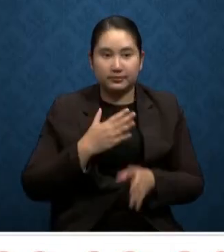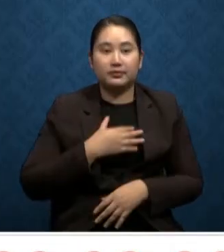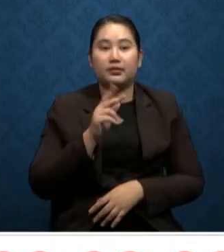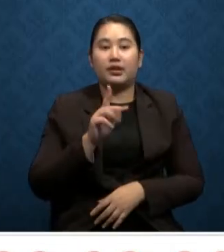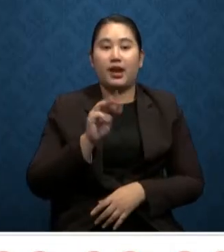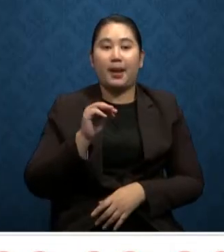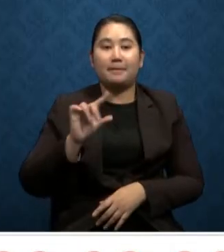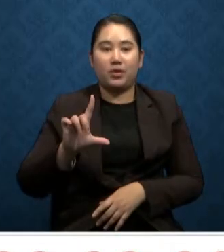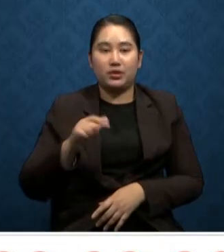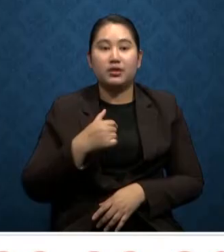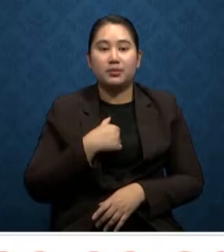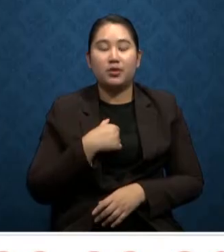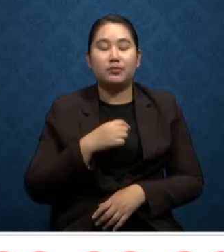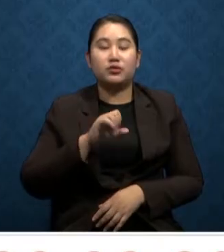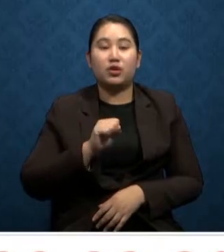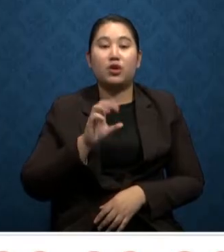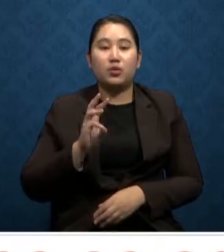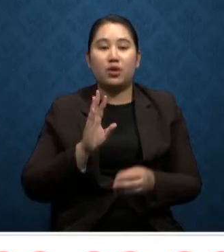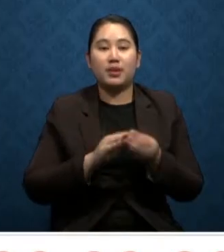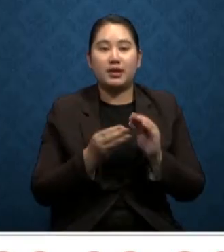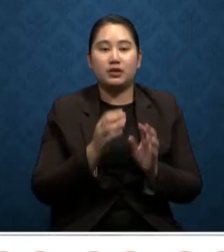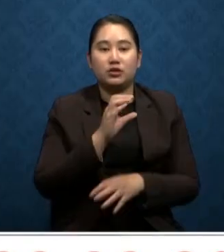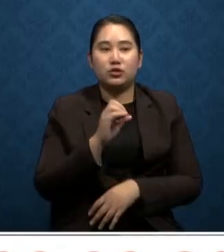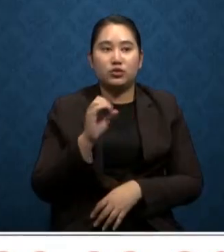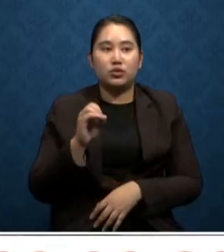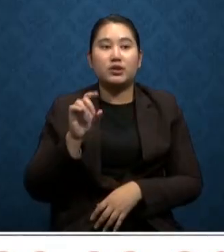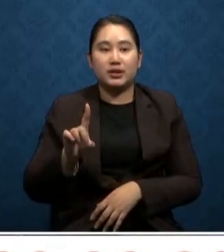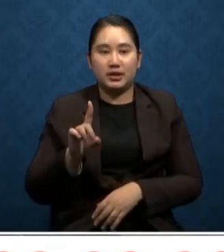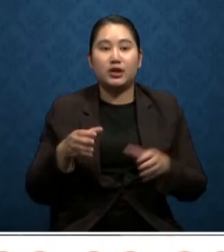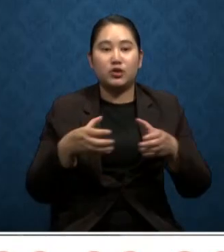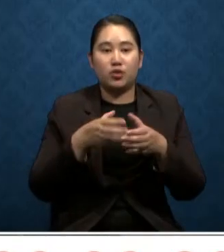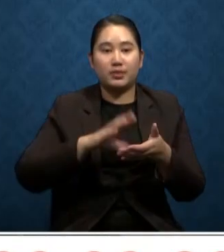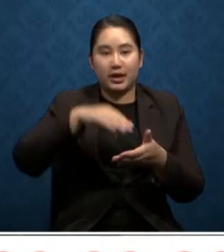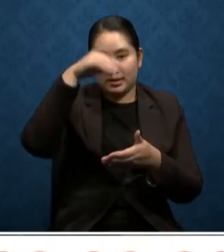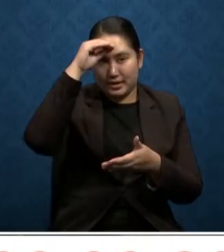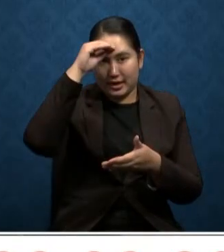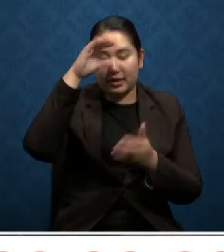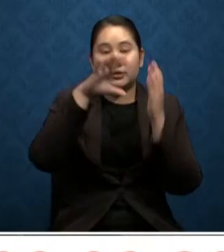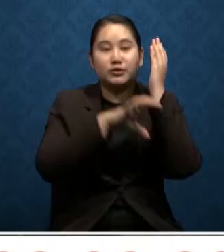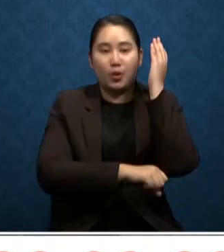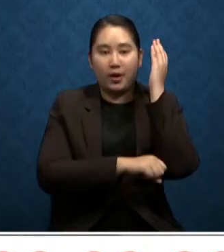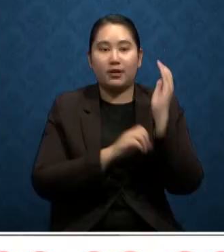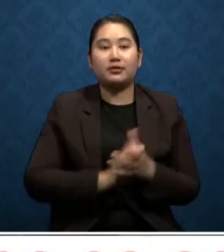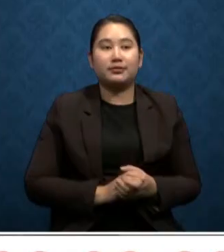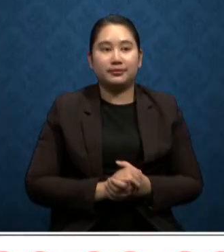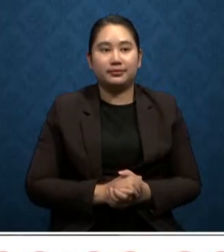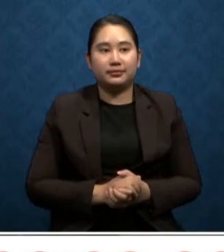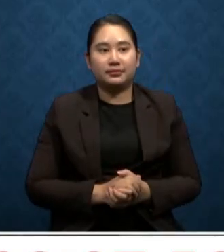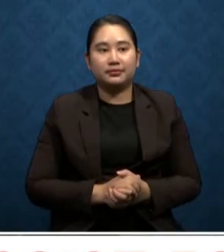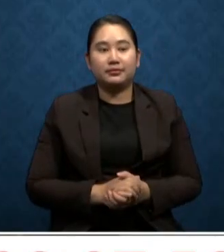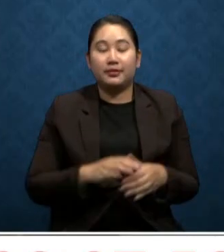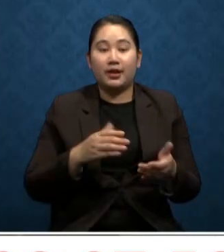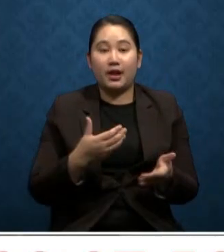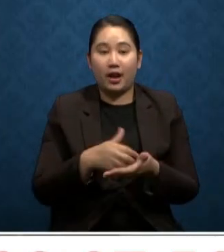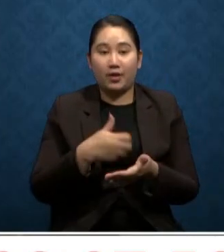คล้ายสมาชิกวุฒิสภาหมายเลข 001กลุ่มการศึกษาจากจังหวัดสงขลานะครับท่านประธานครับผมขออนุญาต